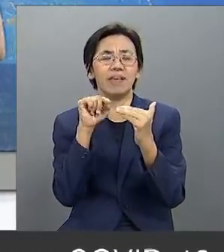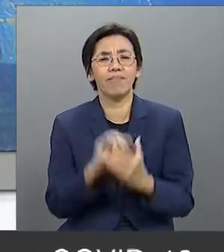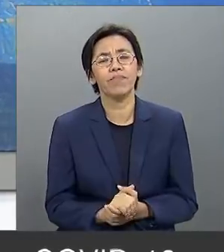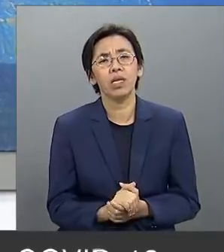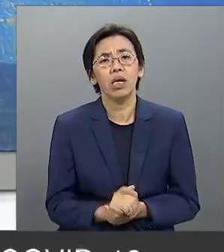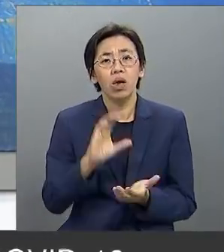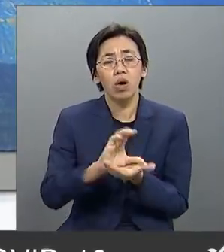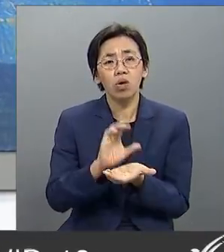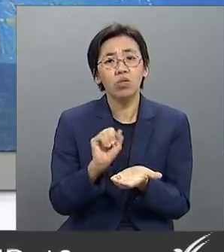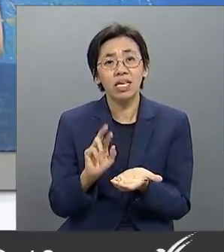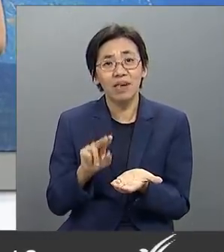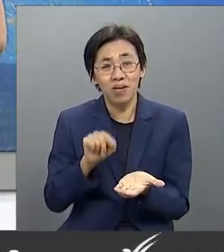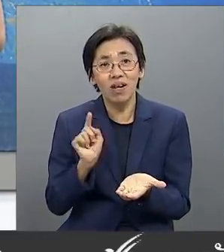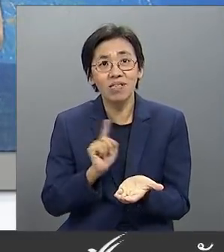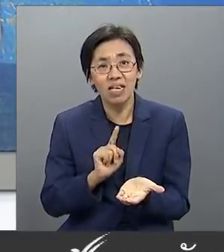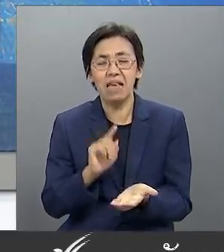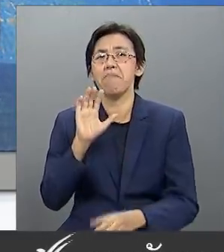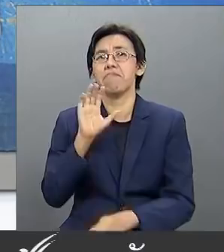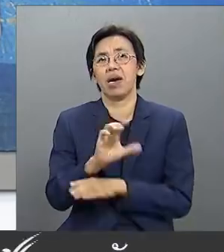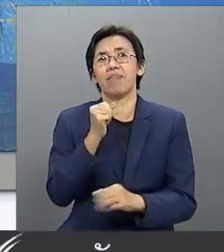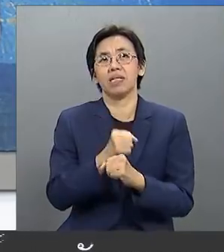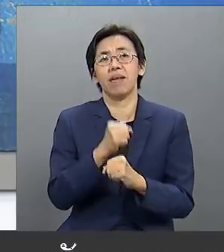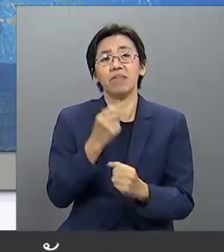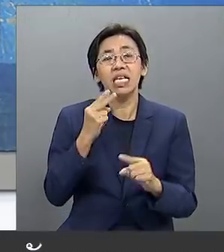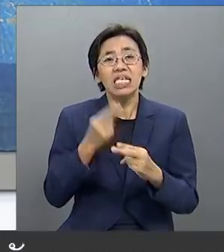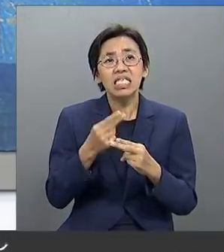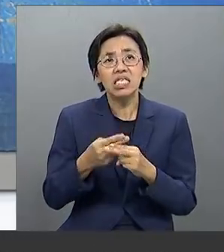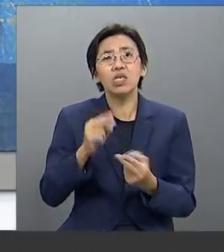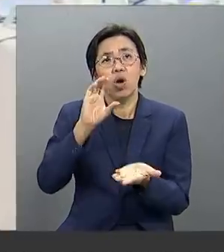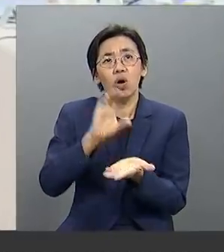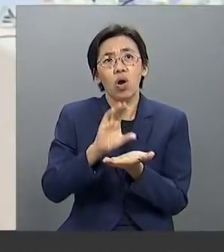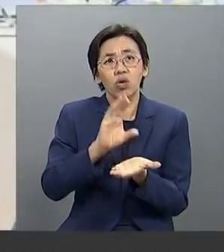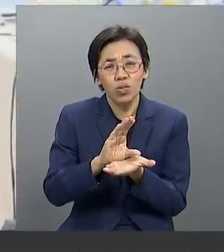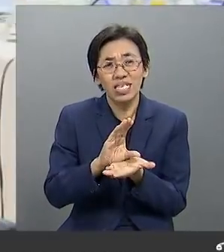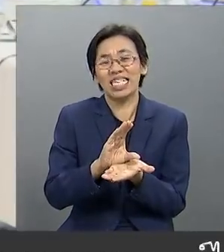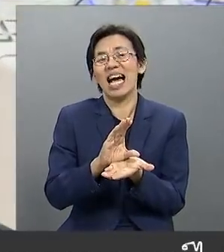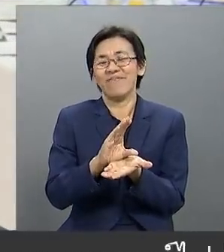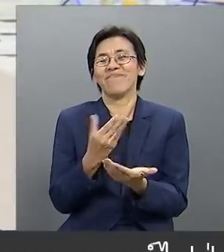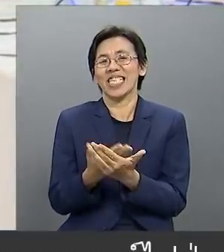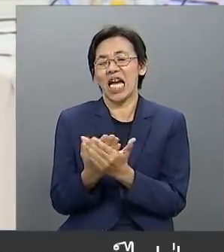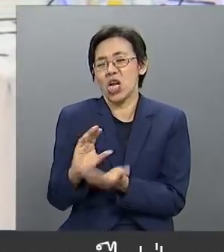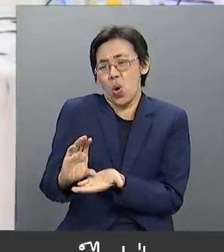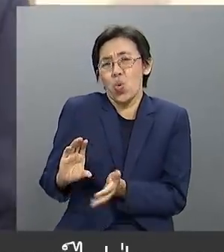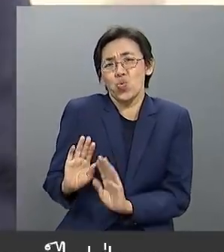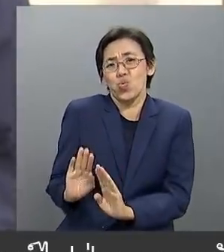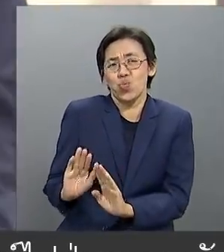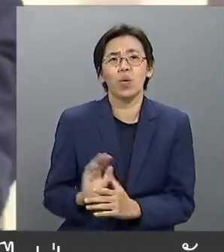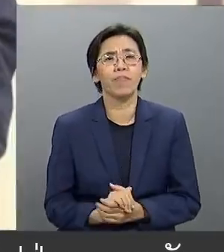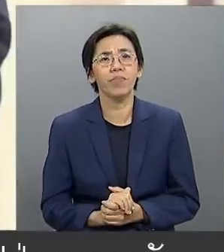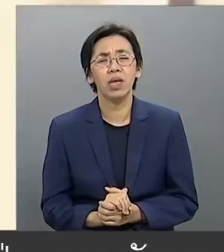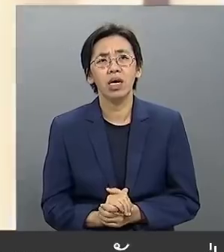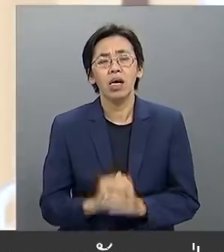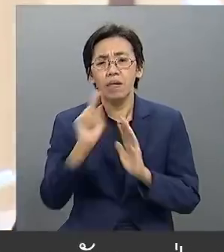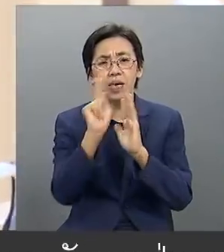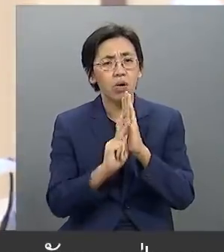ชีพภาคบังคับแล้วก็ใช้ชื่อว่ากองทุนบำเหน็จบำนาญแห่งชาตินี่แหละค่ะร่างกฎหมายที่เพิ่งผ่านสดๆร้อนๆจาก